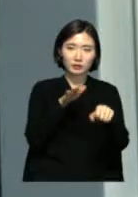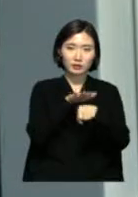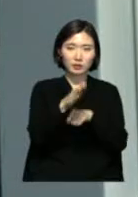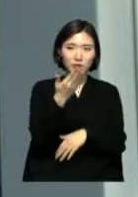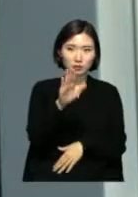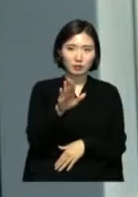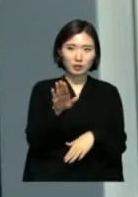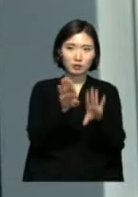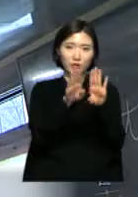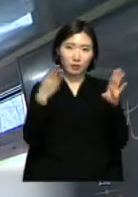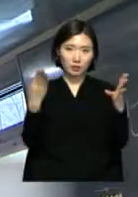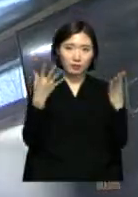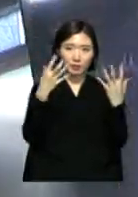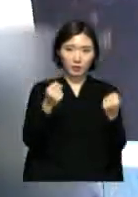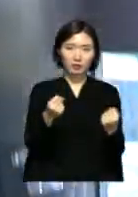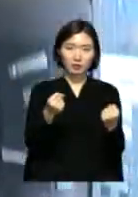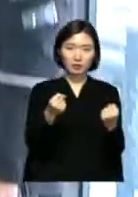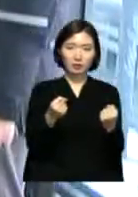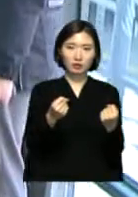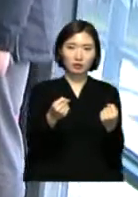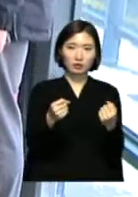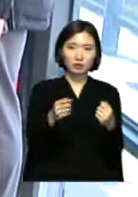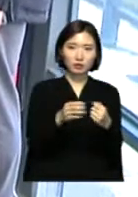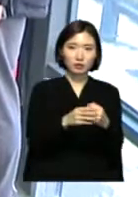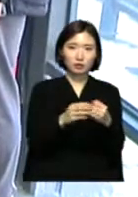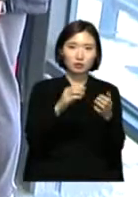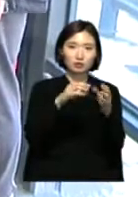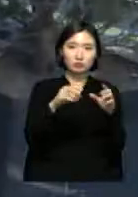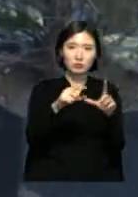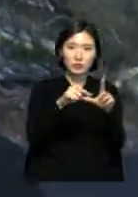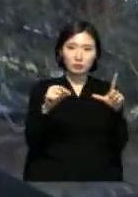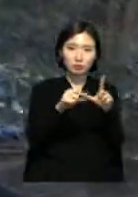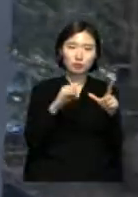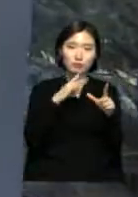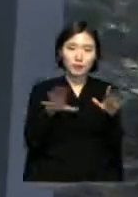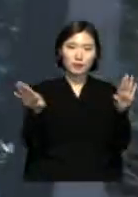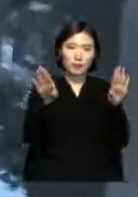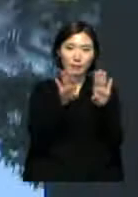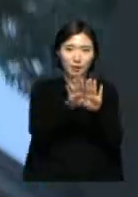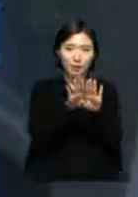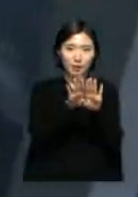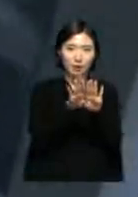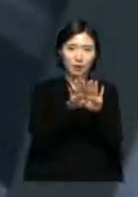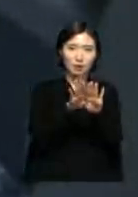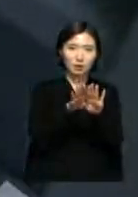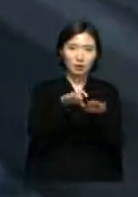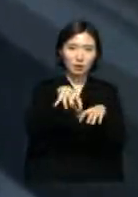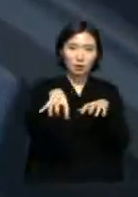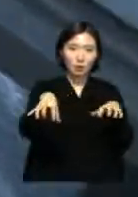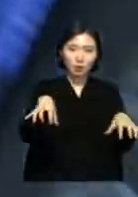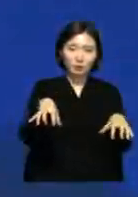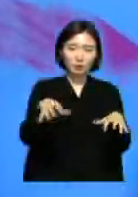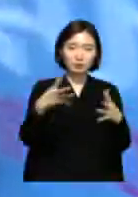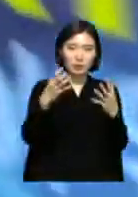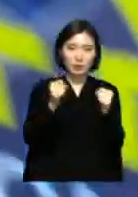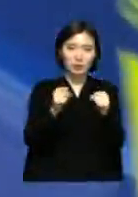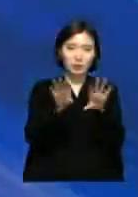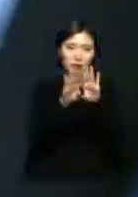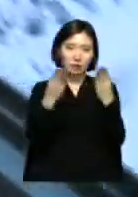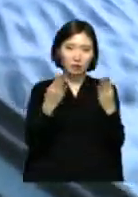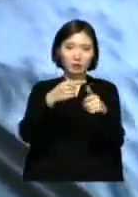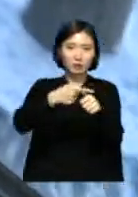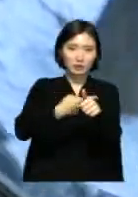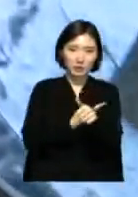곳곳이 뚫려 있습니다. 부분 폐쇄형인 셈. 환기시설과 함께 컨테이너 군데군데를 뚫어놓으면서